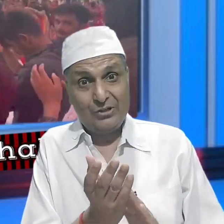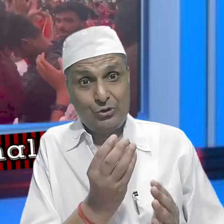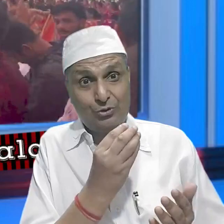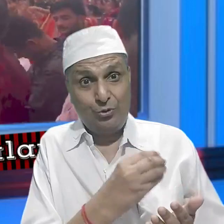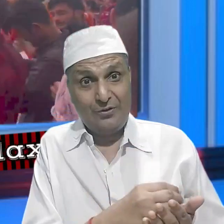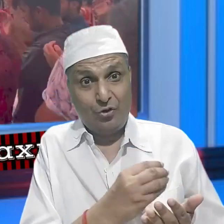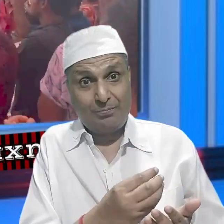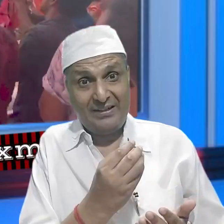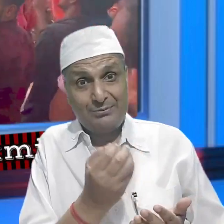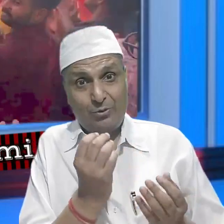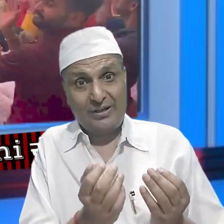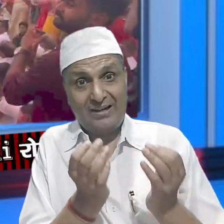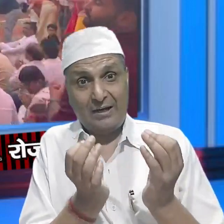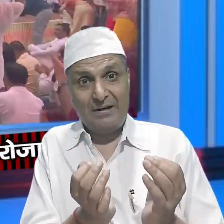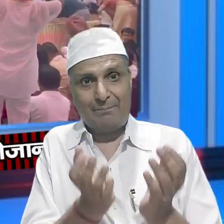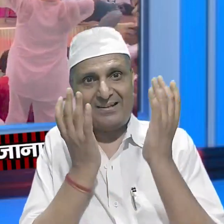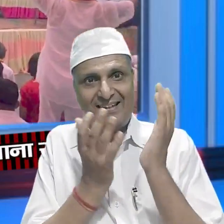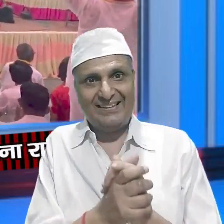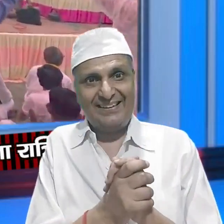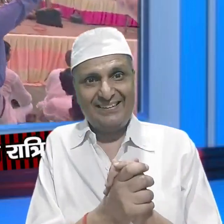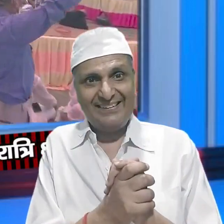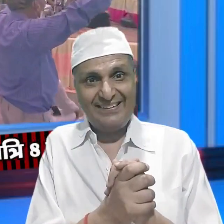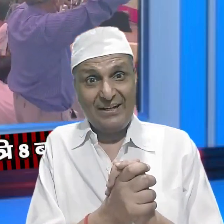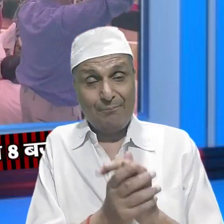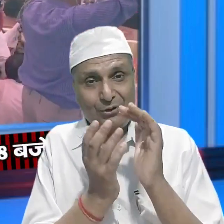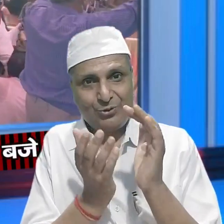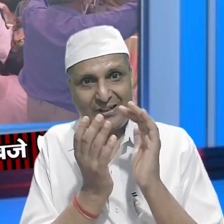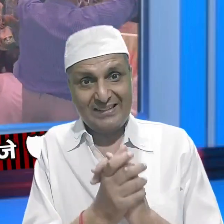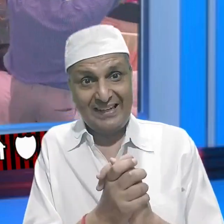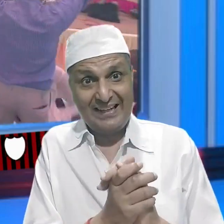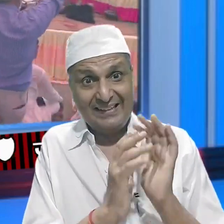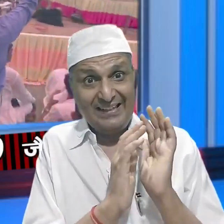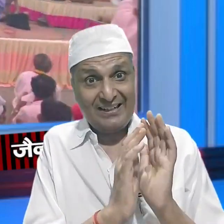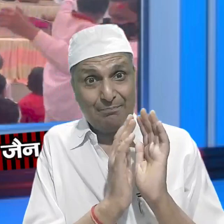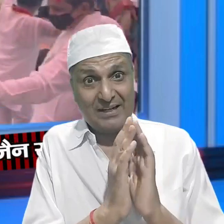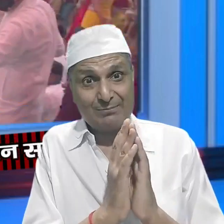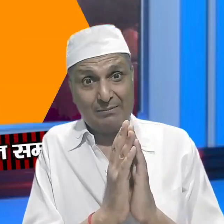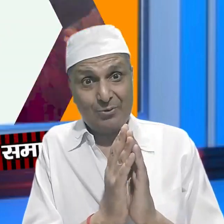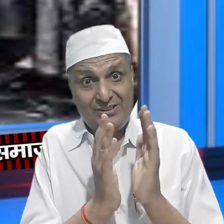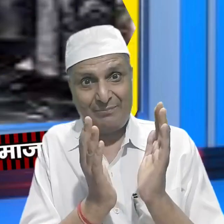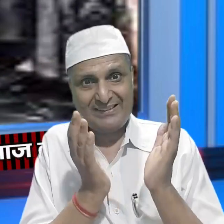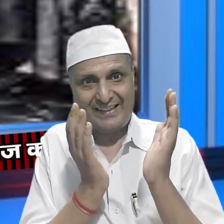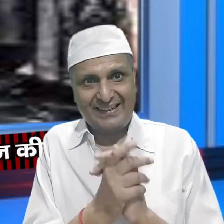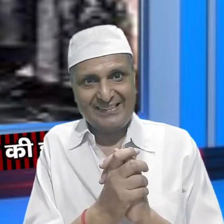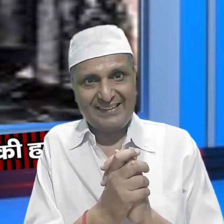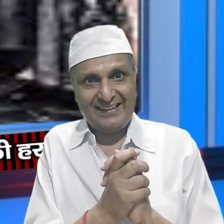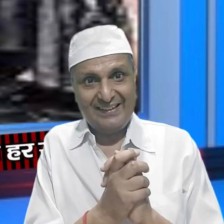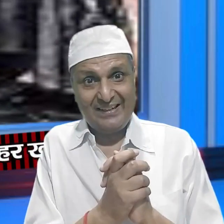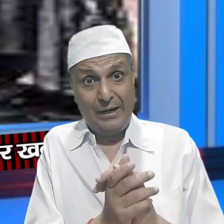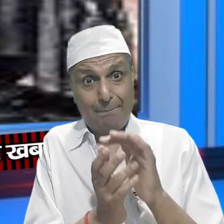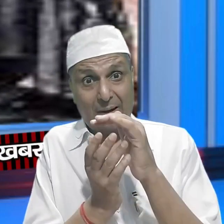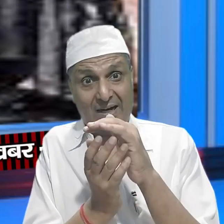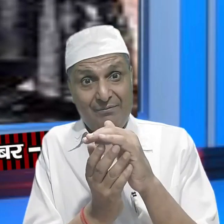हैं जो दुल्हन को मंडप से उठाकर अपने पास ले आते हैं। बहुत कुछ कहा जाता है यहाँ के पारस बाबा को चमत्कृत कहा जाता